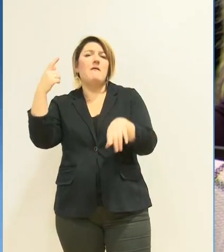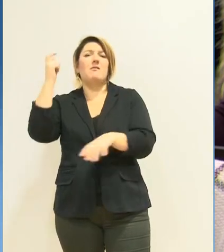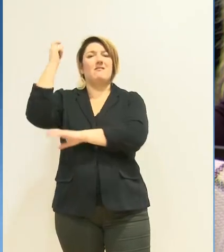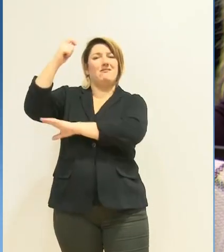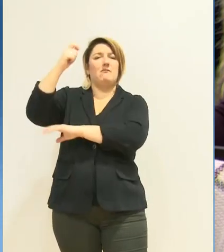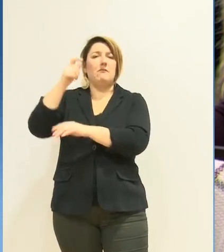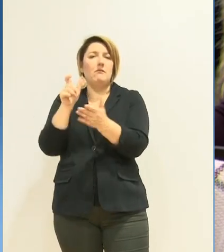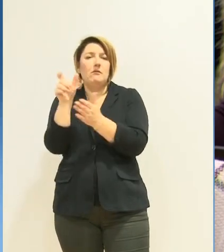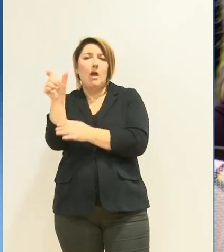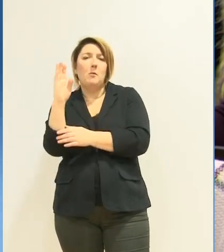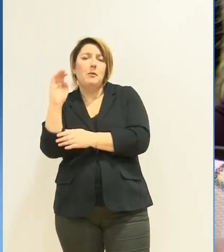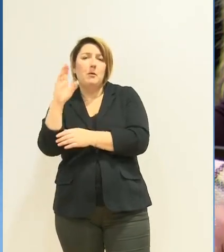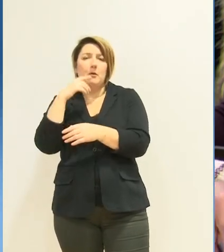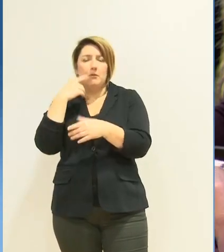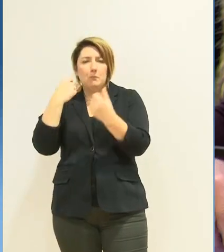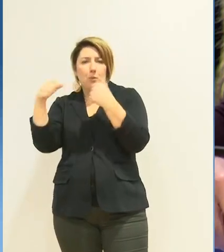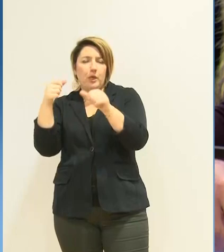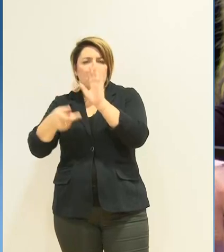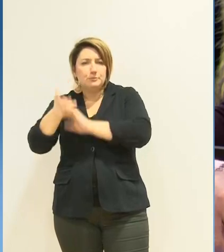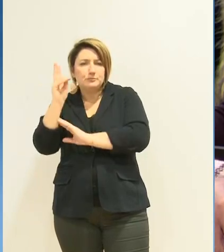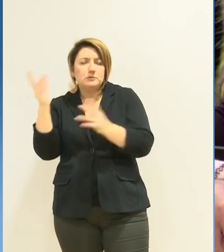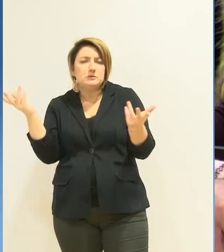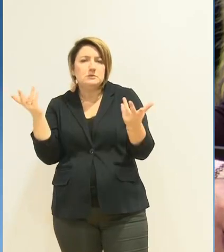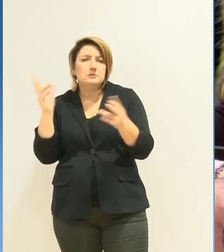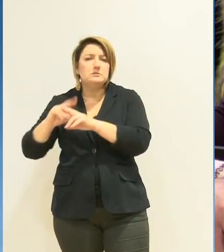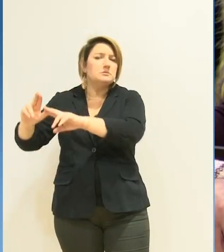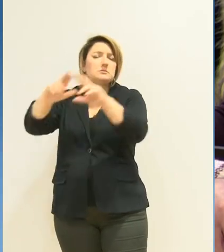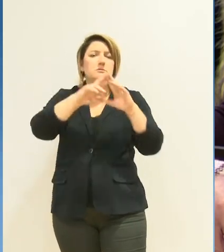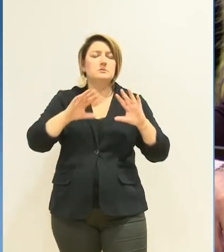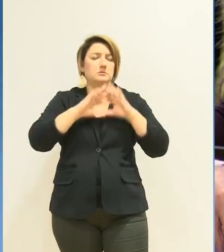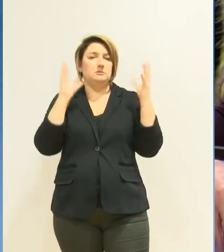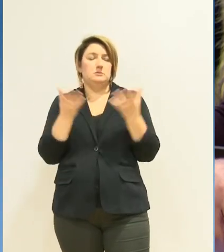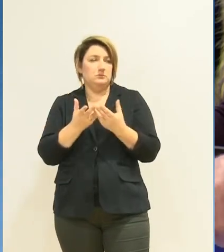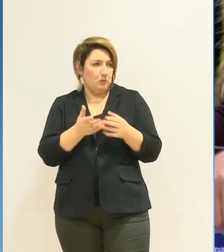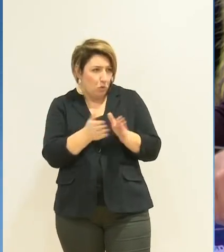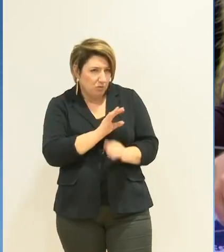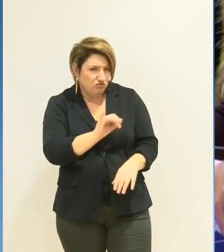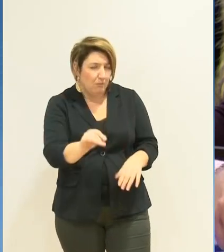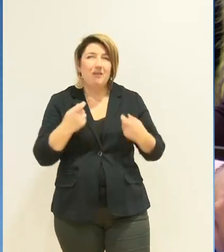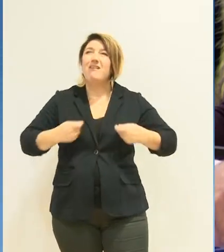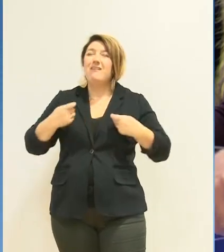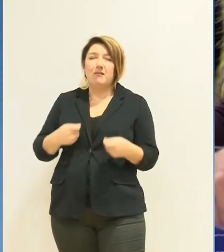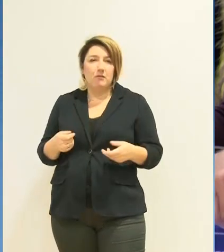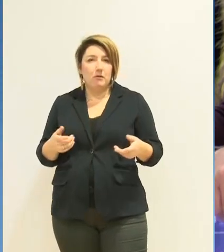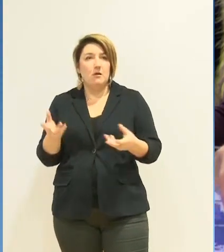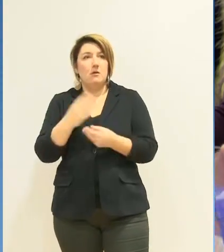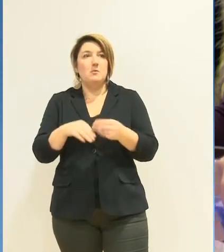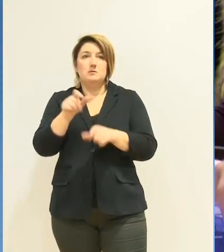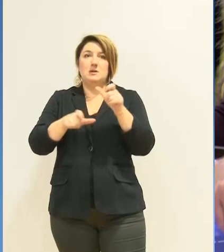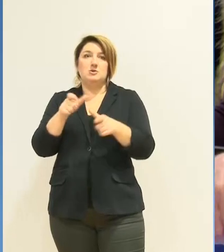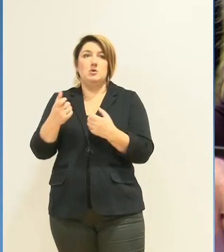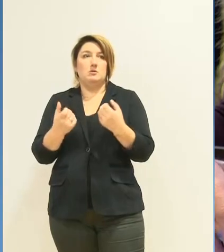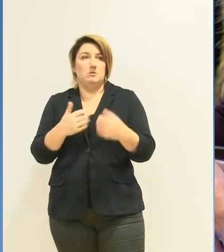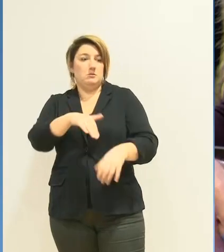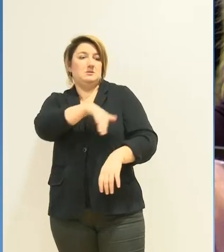certaine revue de l'hôtel de ville nous apprenons que il y a dix huit agents du service communication qui ne trouvent pas leur place donc on apprend qu'il ya dix huit